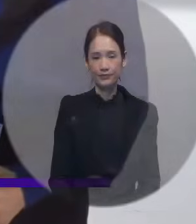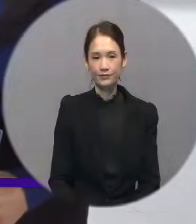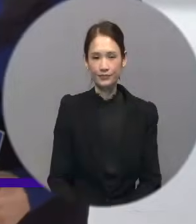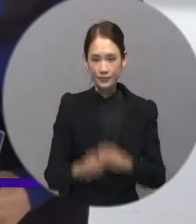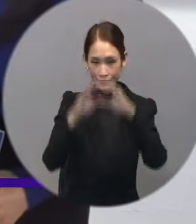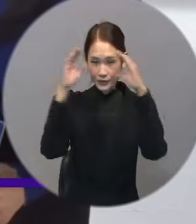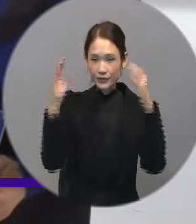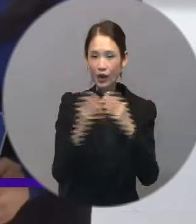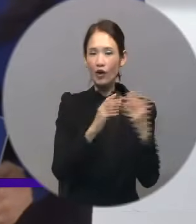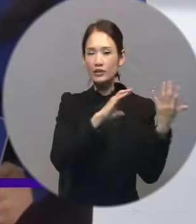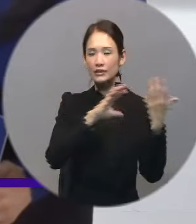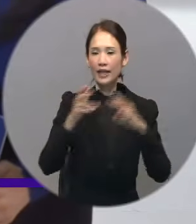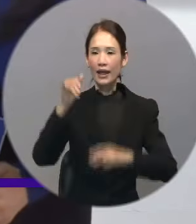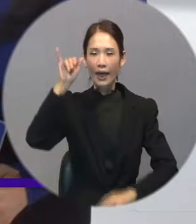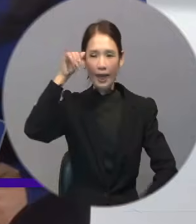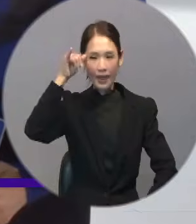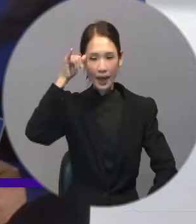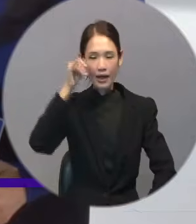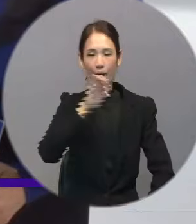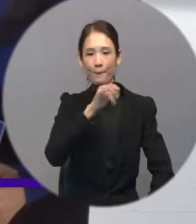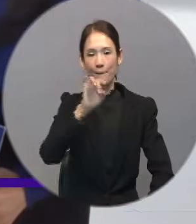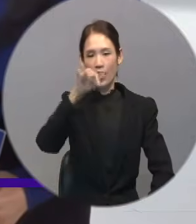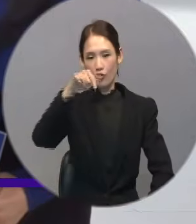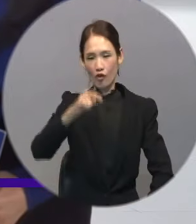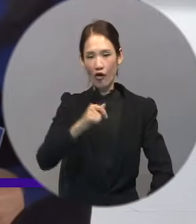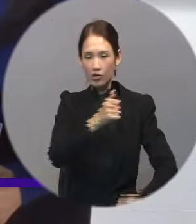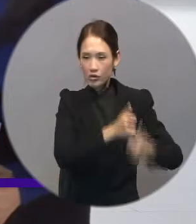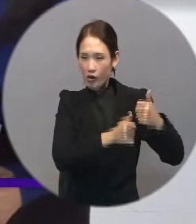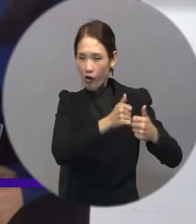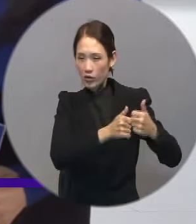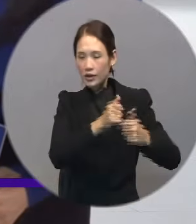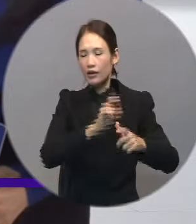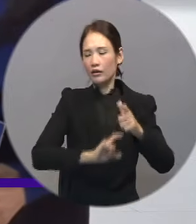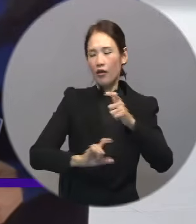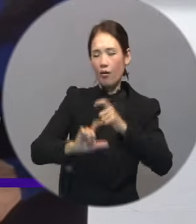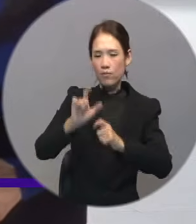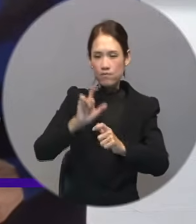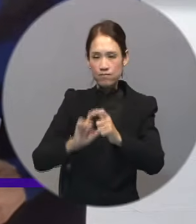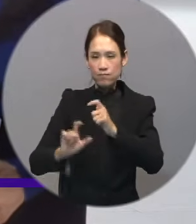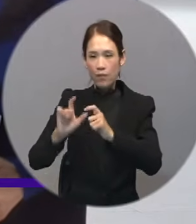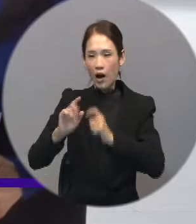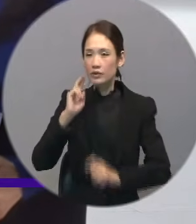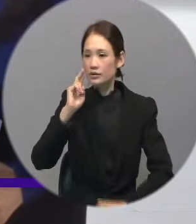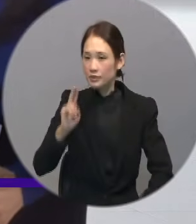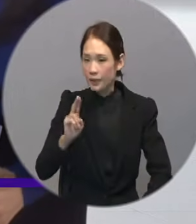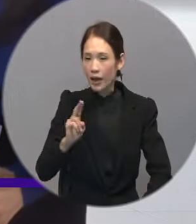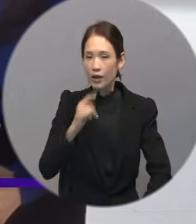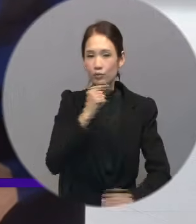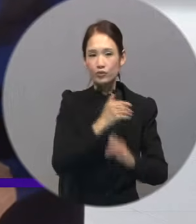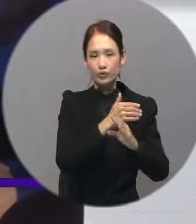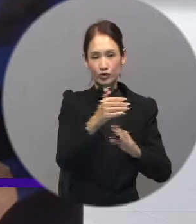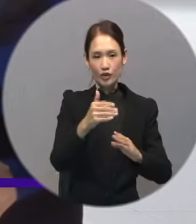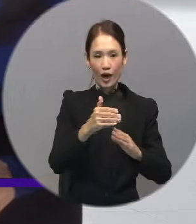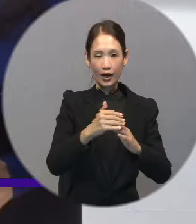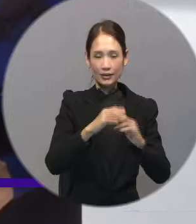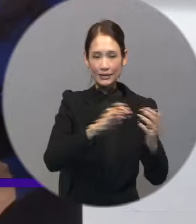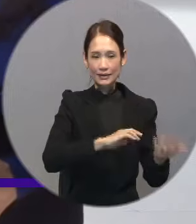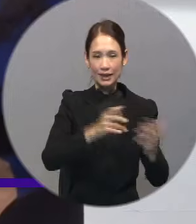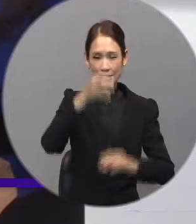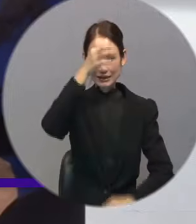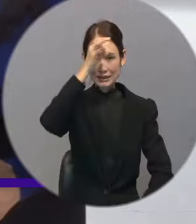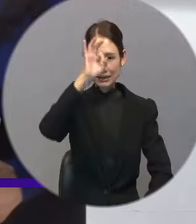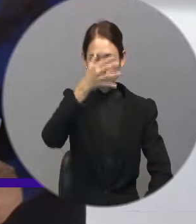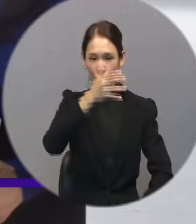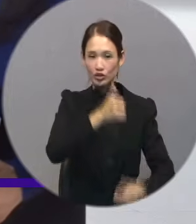전 세계 AI 인프라 패권 경쟁은 하루가 다르게 치열해지고 있습니다. 북한은 세계 기술 경쟁에